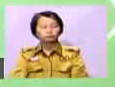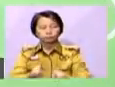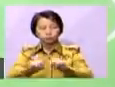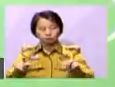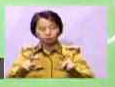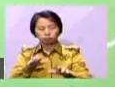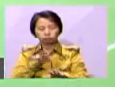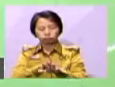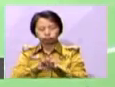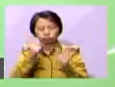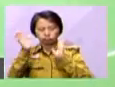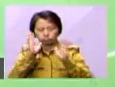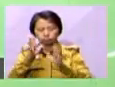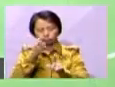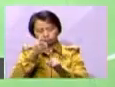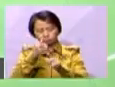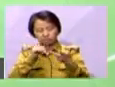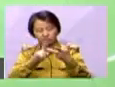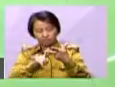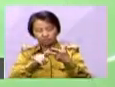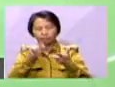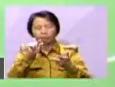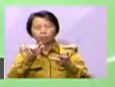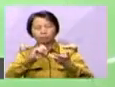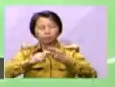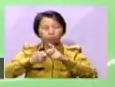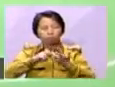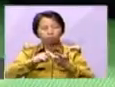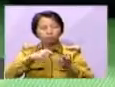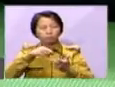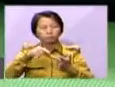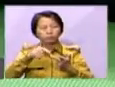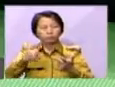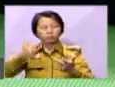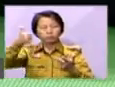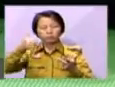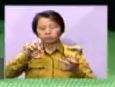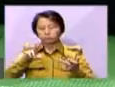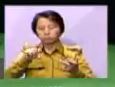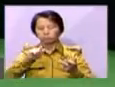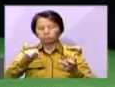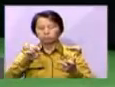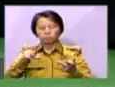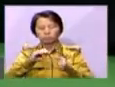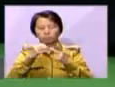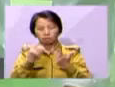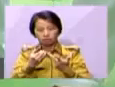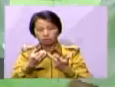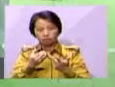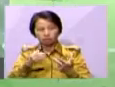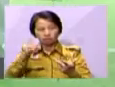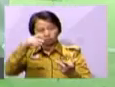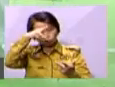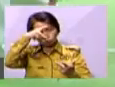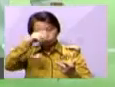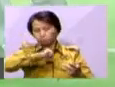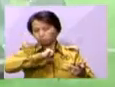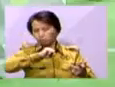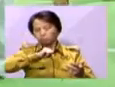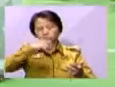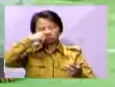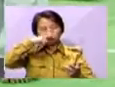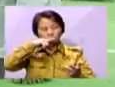Bagaimanapun kerancakan Malaysia memburu emas ketiga sedikit kontroversi apabila kemenangan Razak Ghazali dalam kelas D Putra dibantah